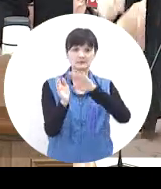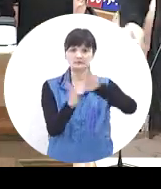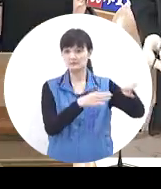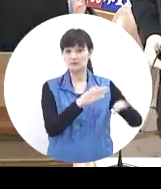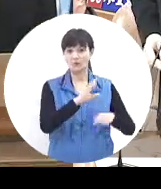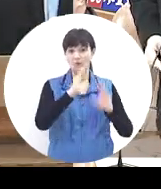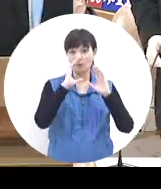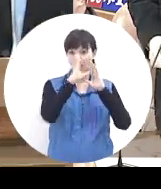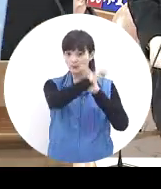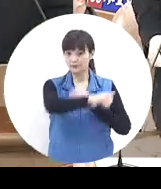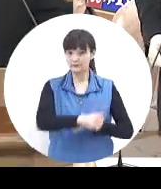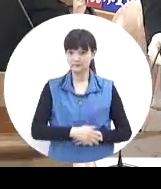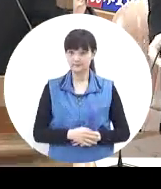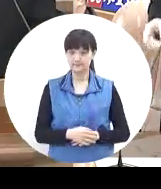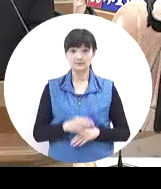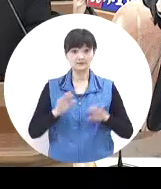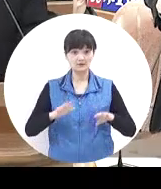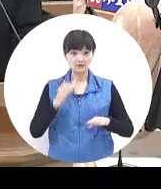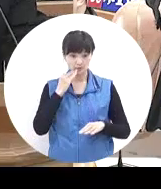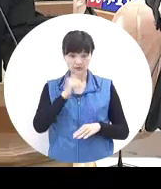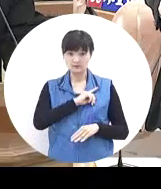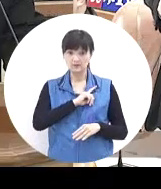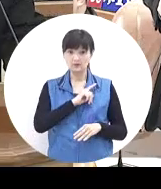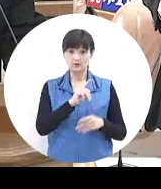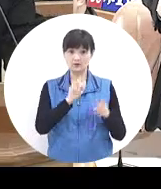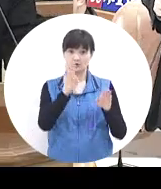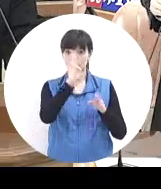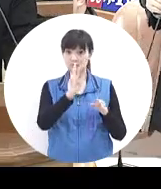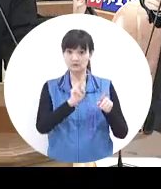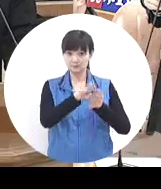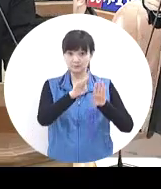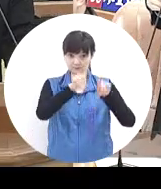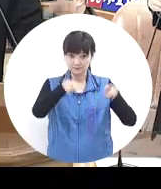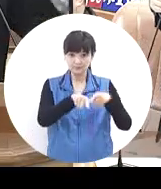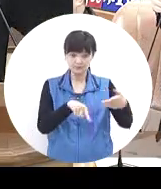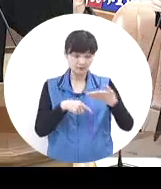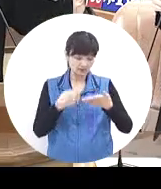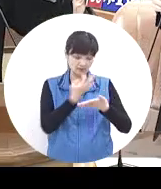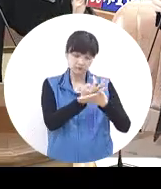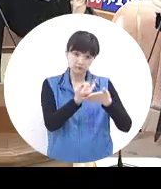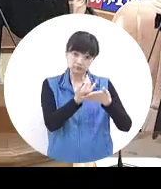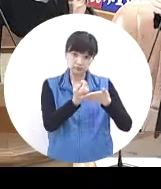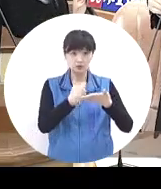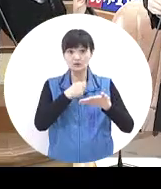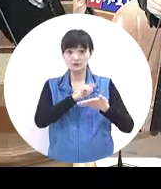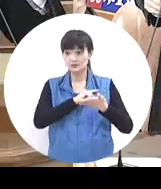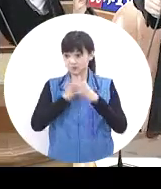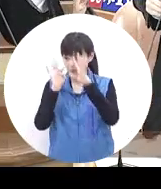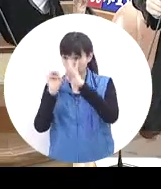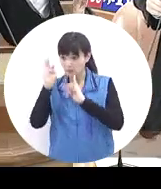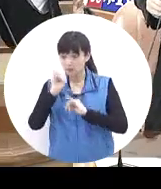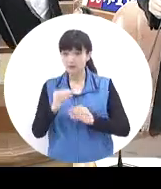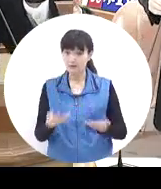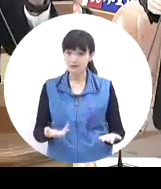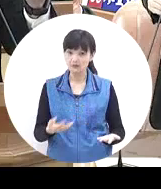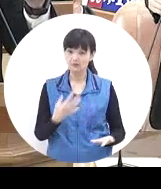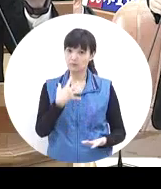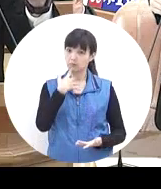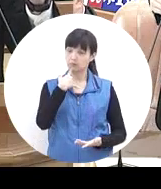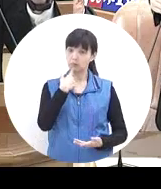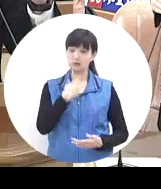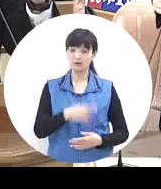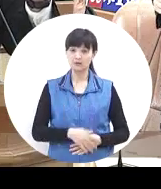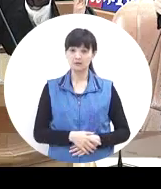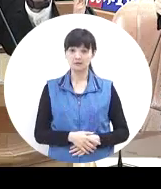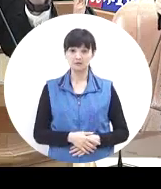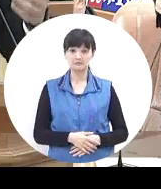今天我还收到水费，我要自己去查哦。 不是啊， 一般善良老百姓谁会去看得那么仔细？很多数